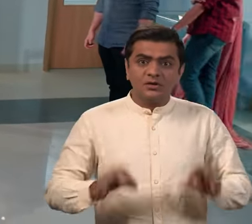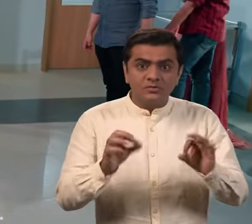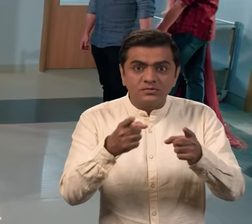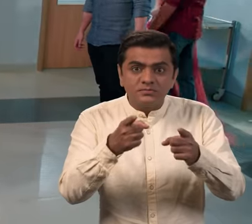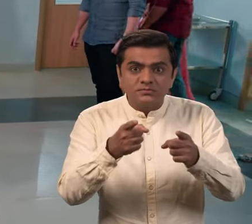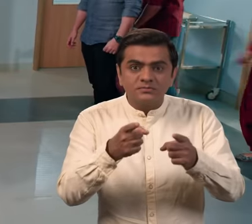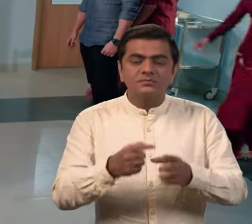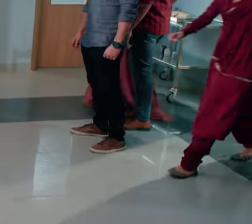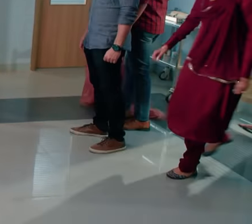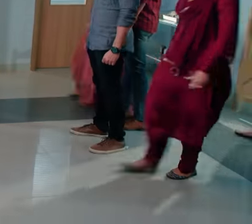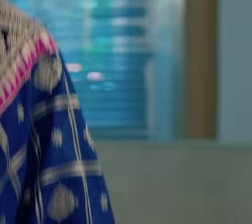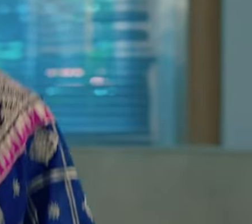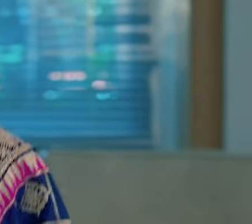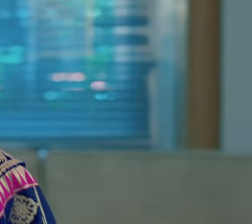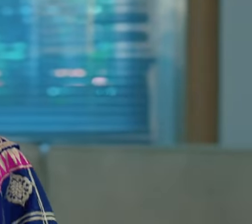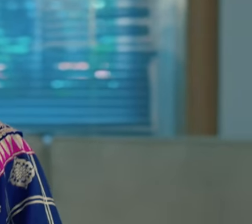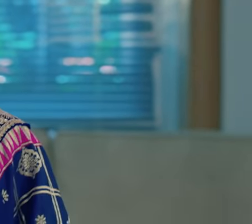तो ठीक है,